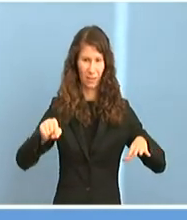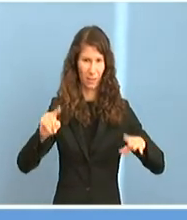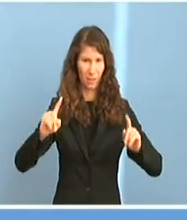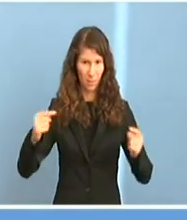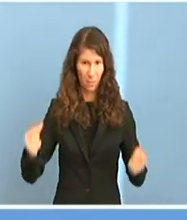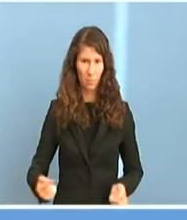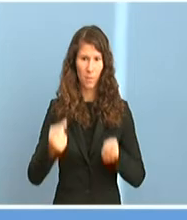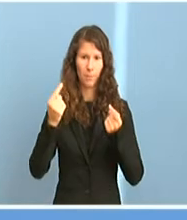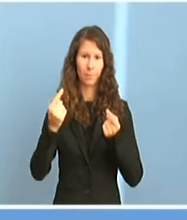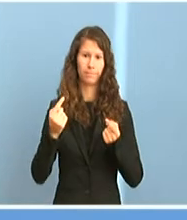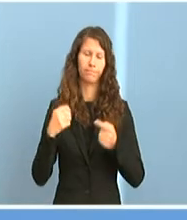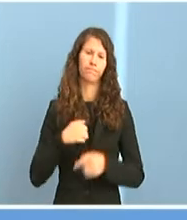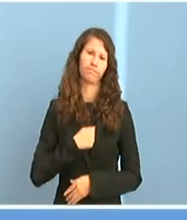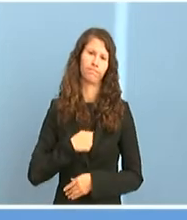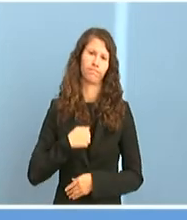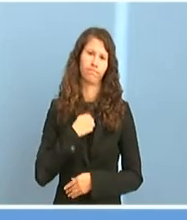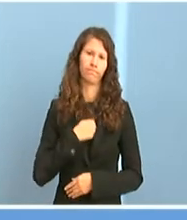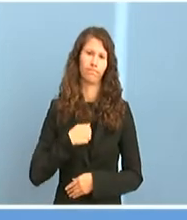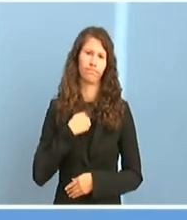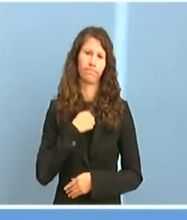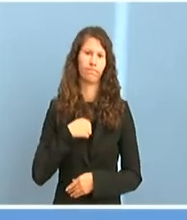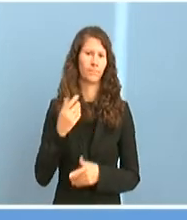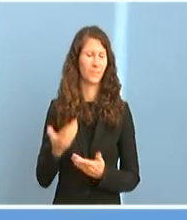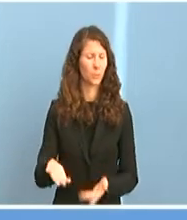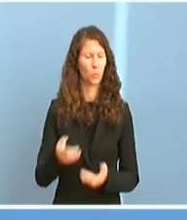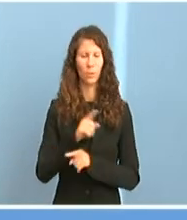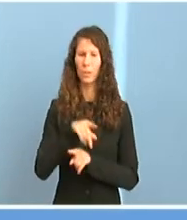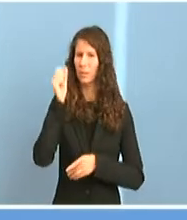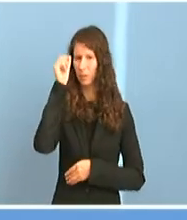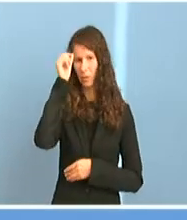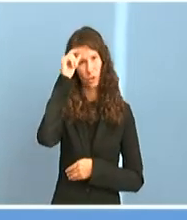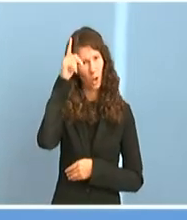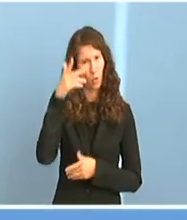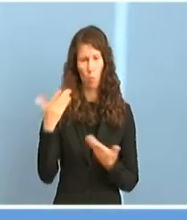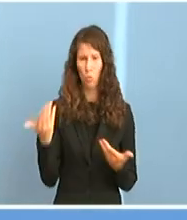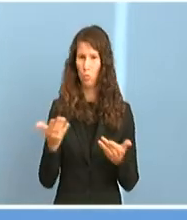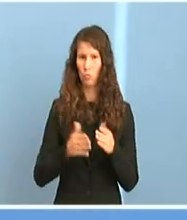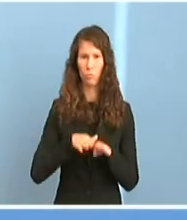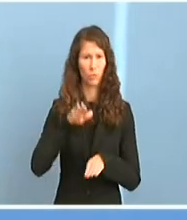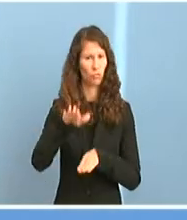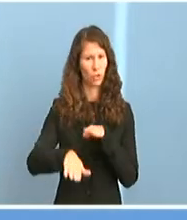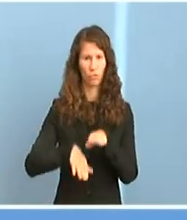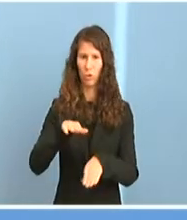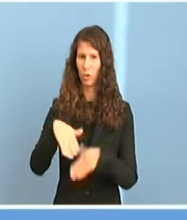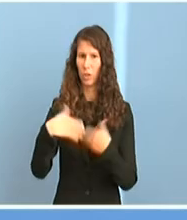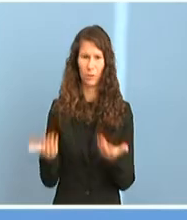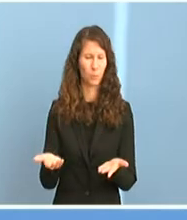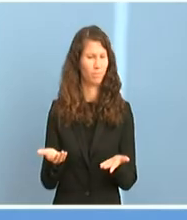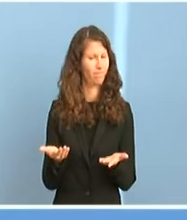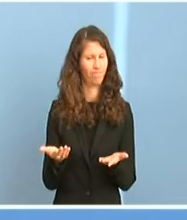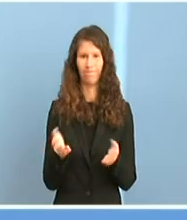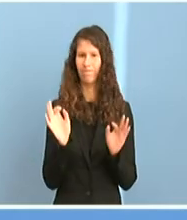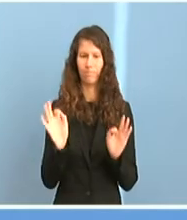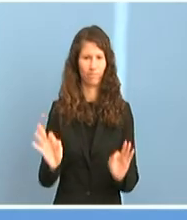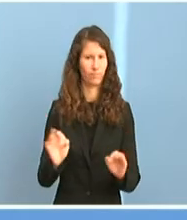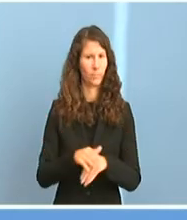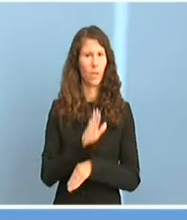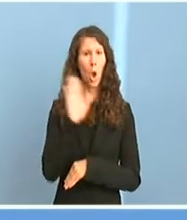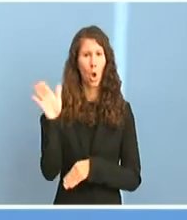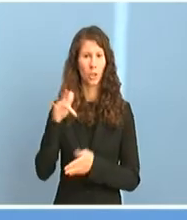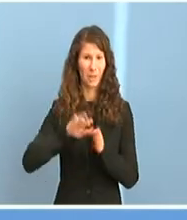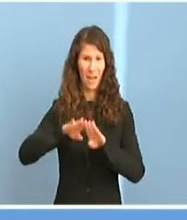bedauerlicher und aus unserer Sicht auch ein unkluger Schritt. Der würde die Bemühungen um Entspannungen im östlichen